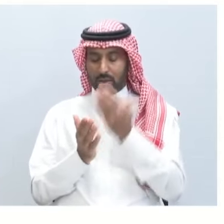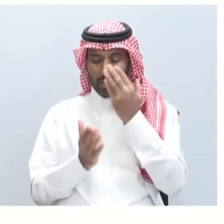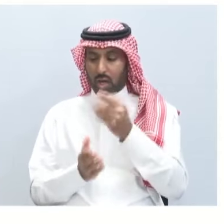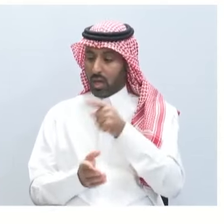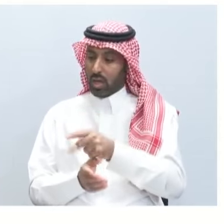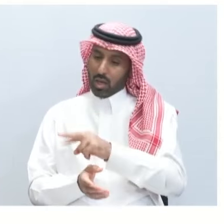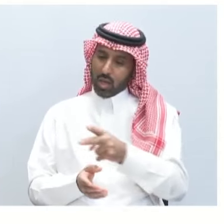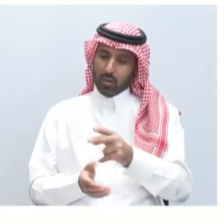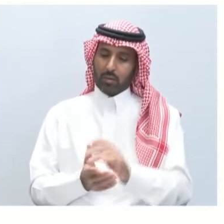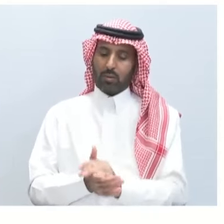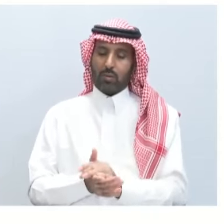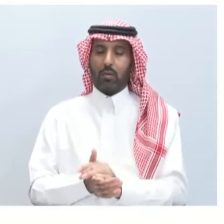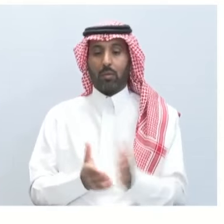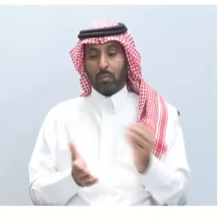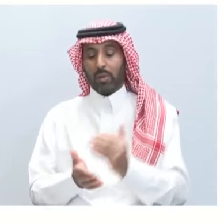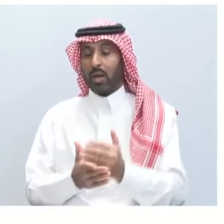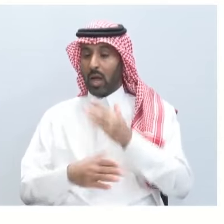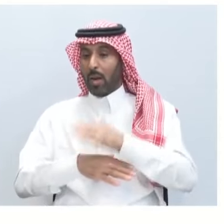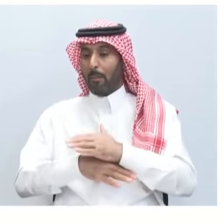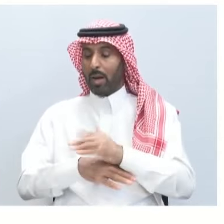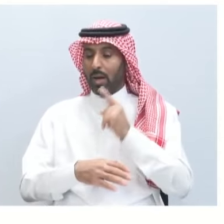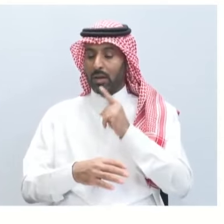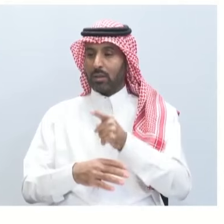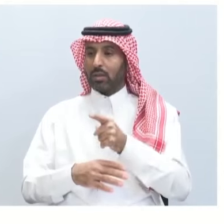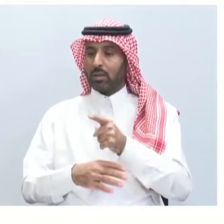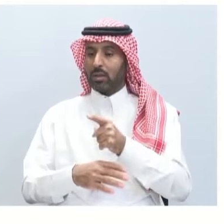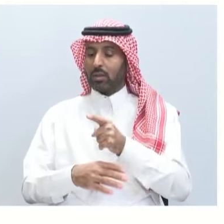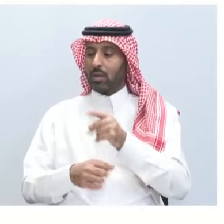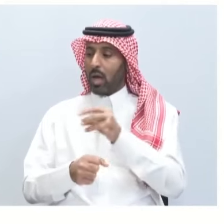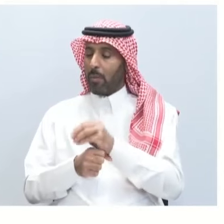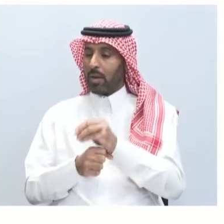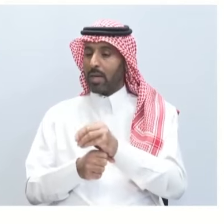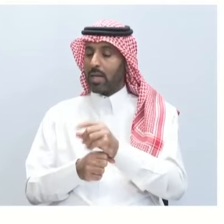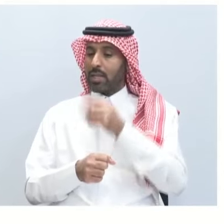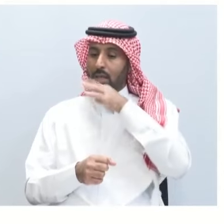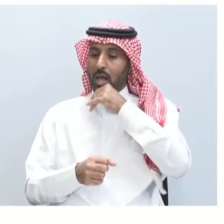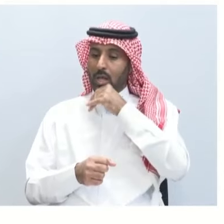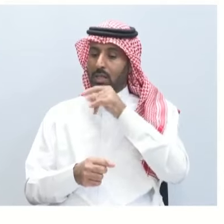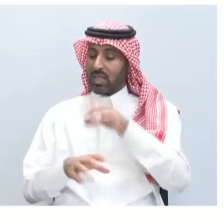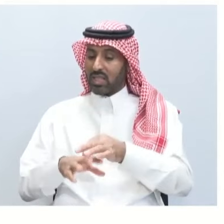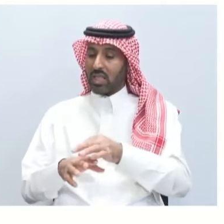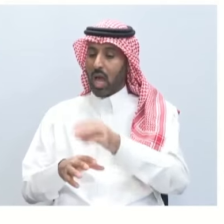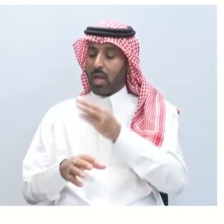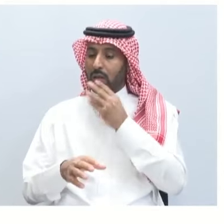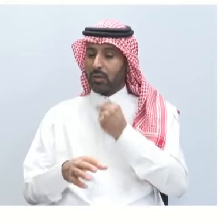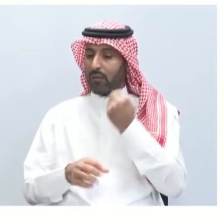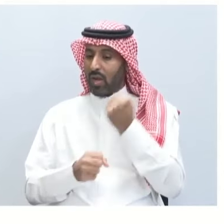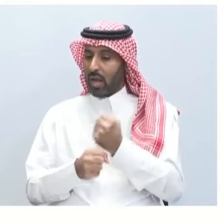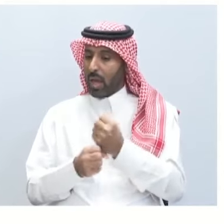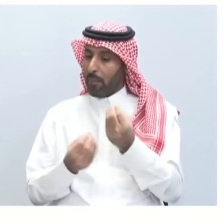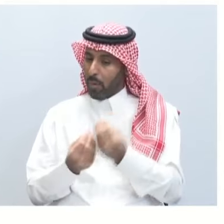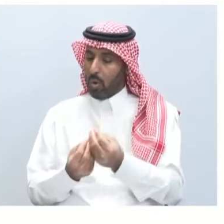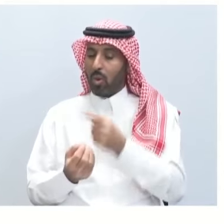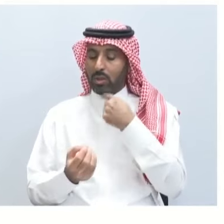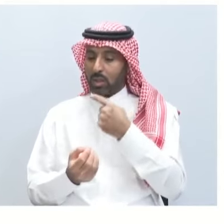ووصينا الانسان بوالديه اي امرنا الانسان بان يبر والديه وان يحسن اليهما